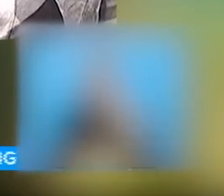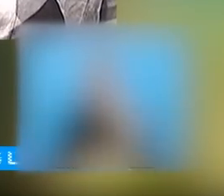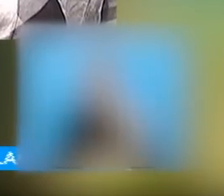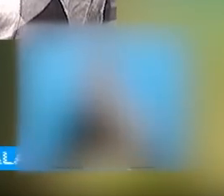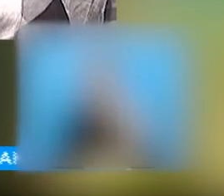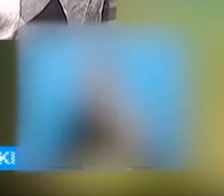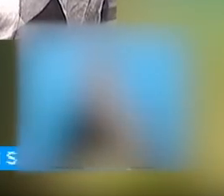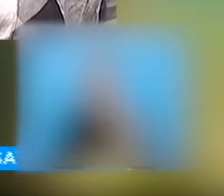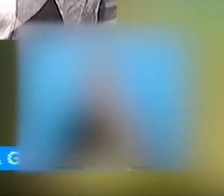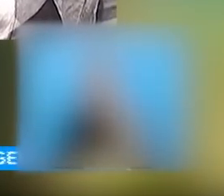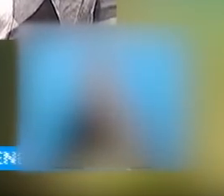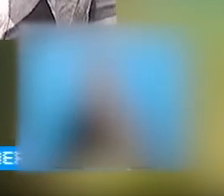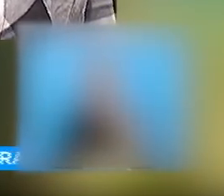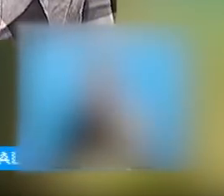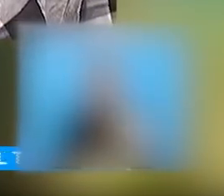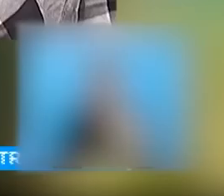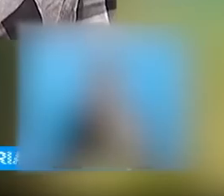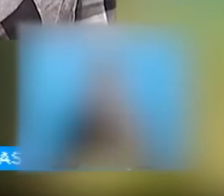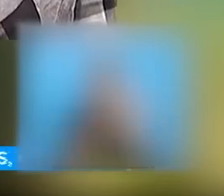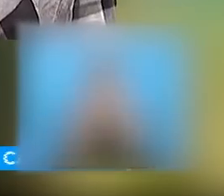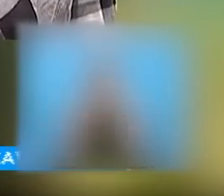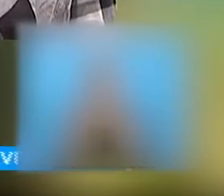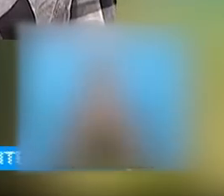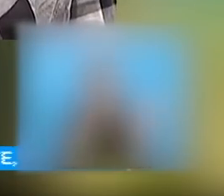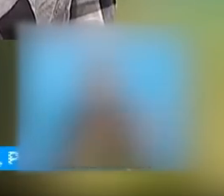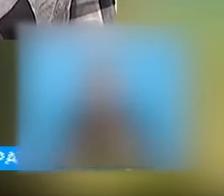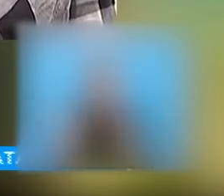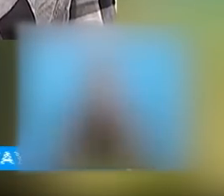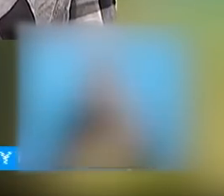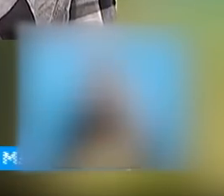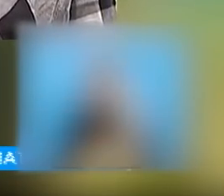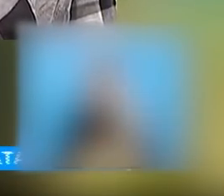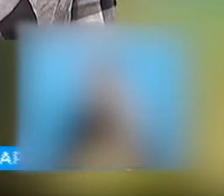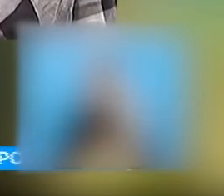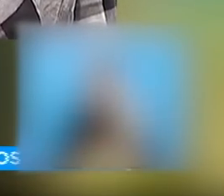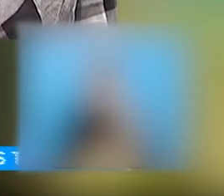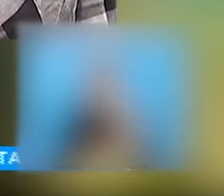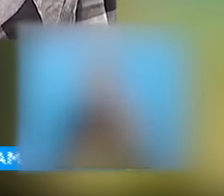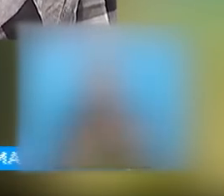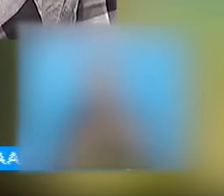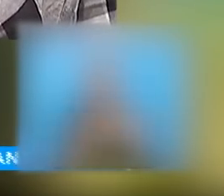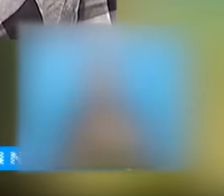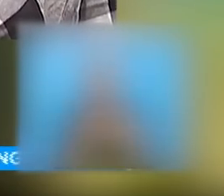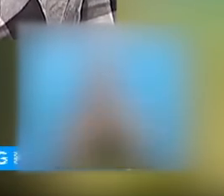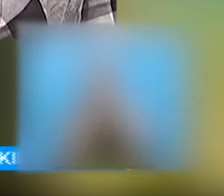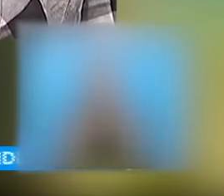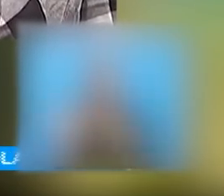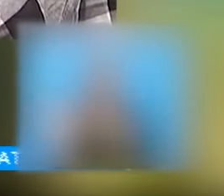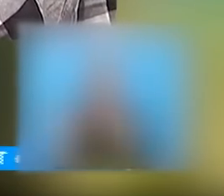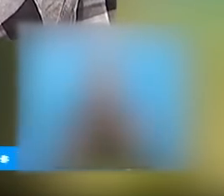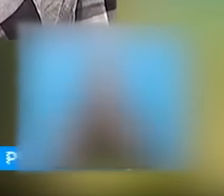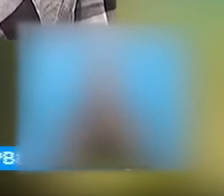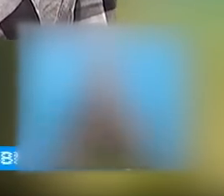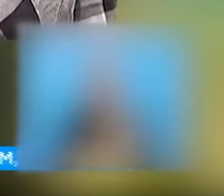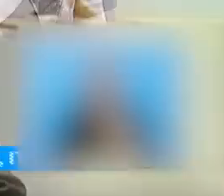Mase. May nabanggit ba ang Pangulo sa paghahanda ng gobyerno sa pagpasok ng superbagyong Mawar?